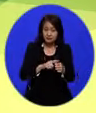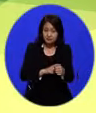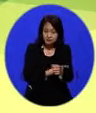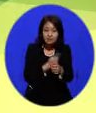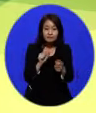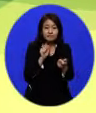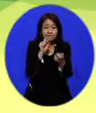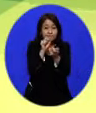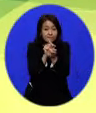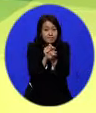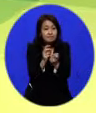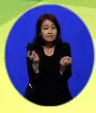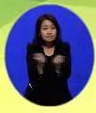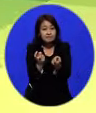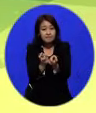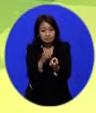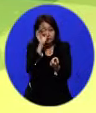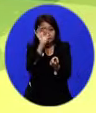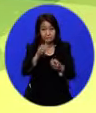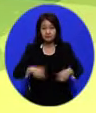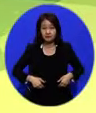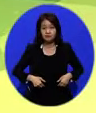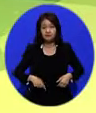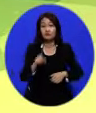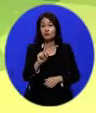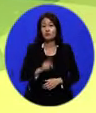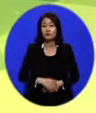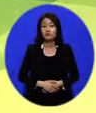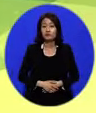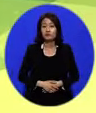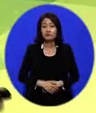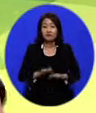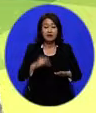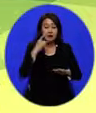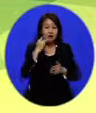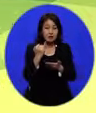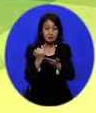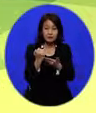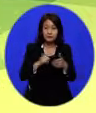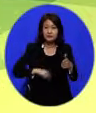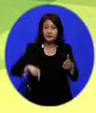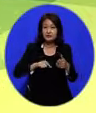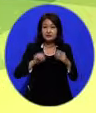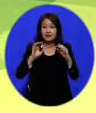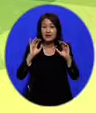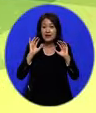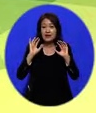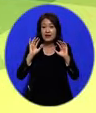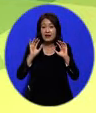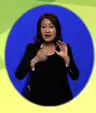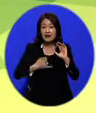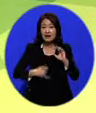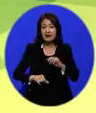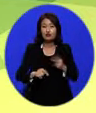자연스럽게 접근하는 방법을 가지고 들어가 보자는 거예요. 그것도, 자, 우리 어머님들 중에 아이가 둘 이상 계신